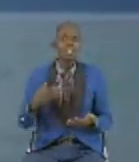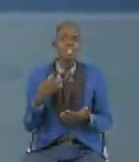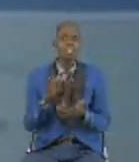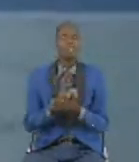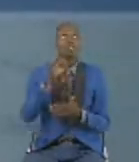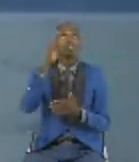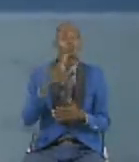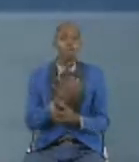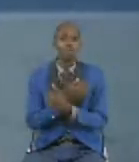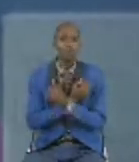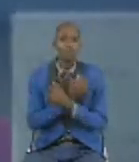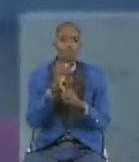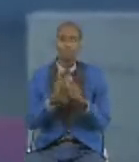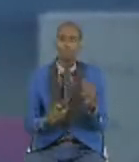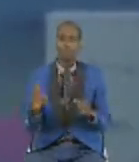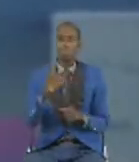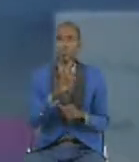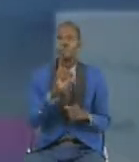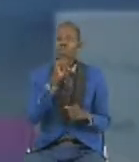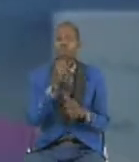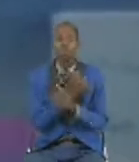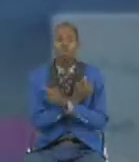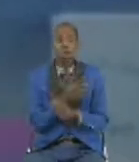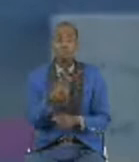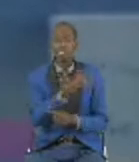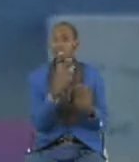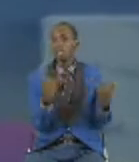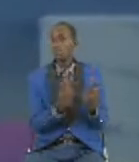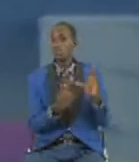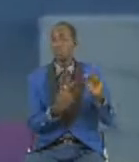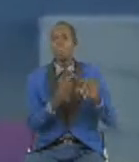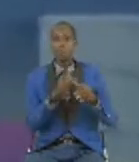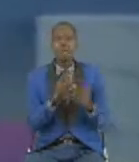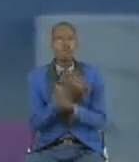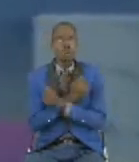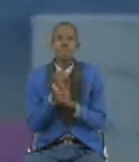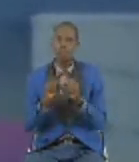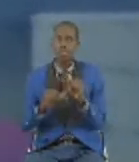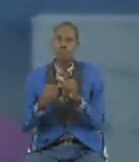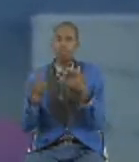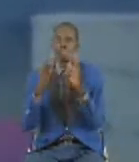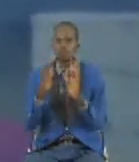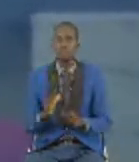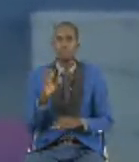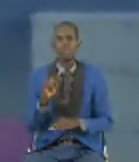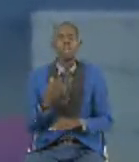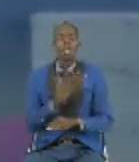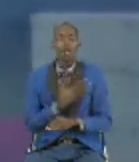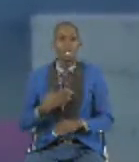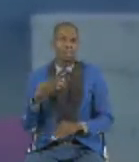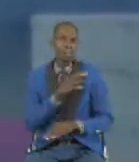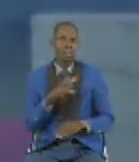que Dieu aime tout le monde. Il n'aime pas le péché, mais il aime le pécheur. Et Christ est